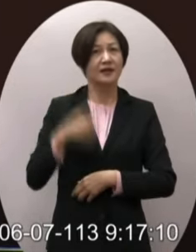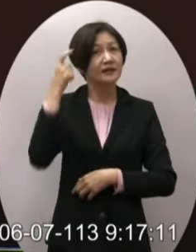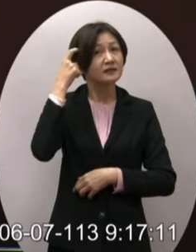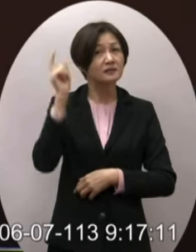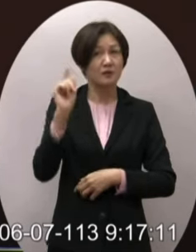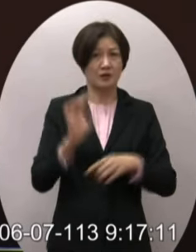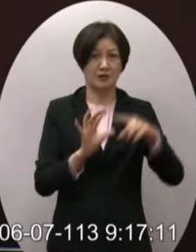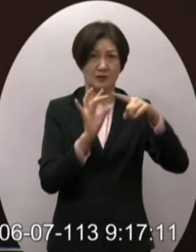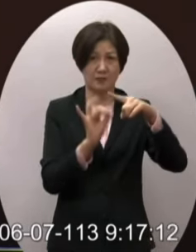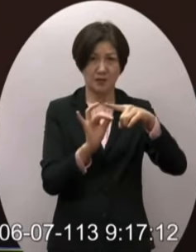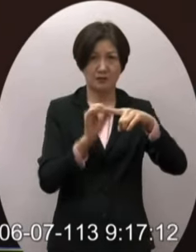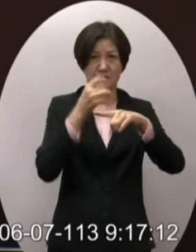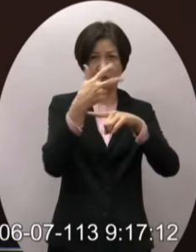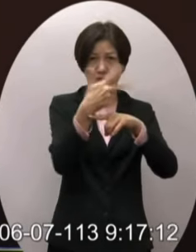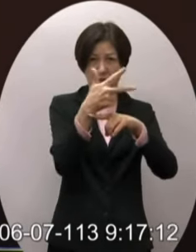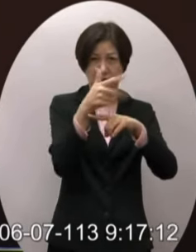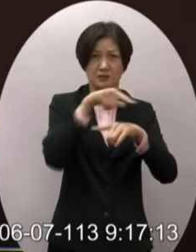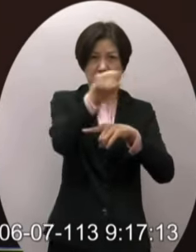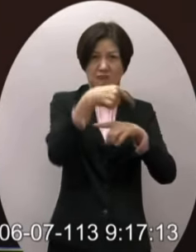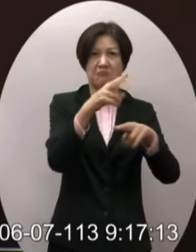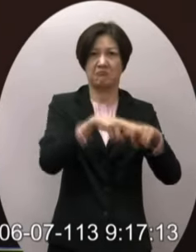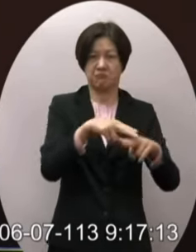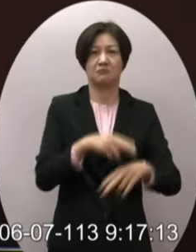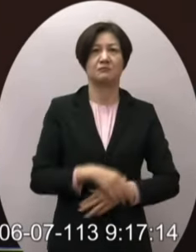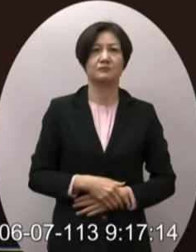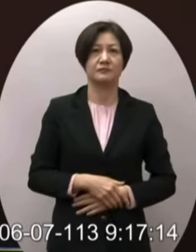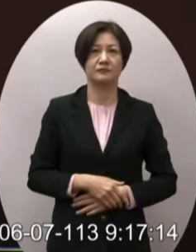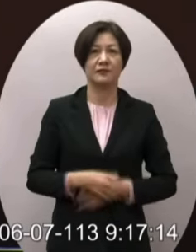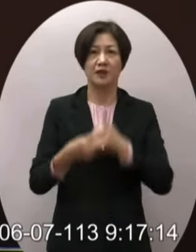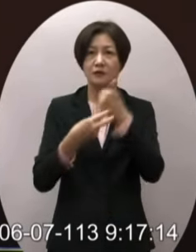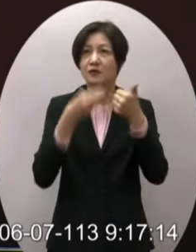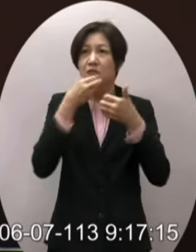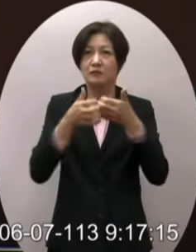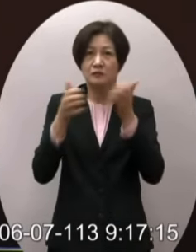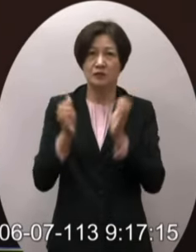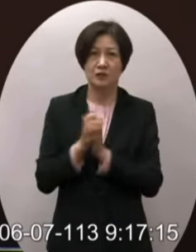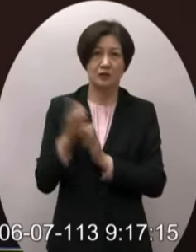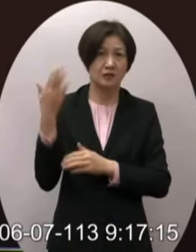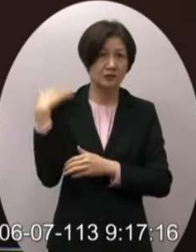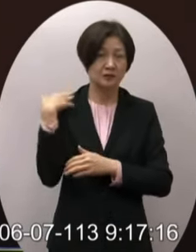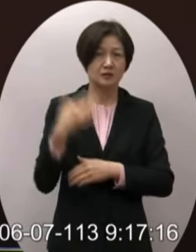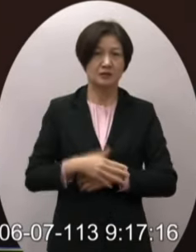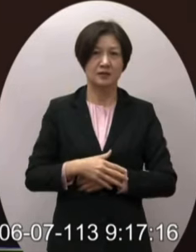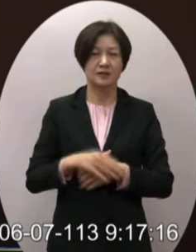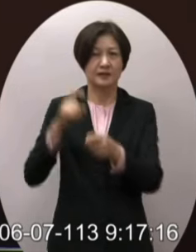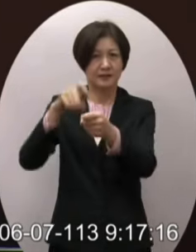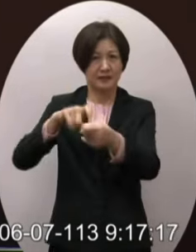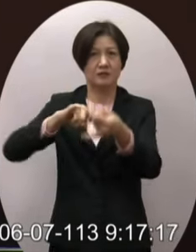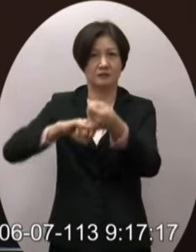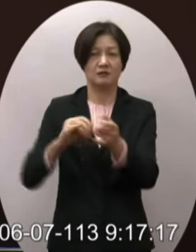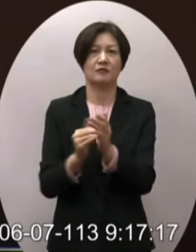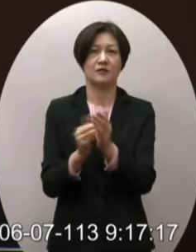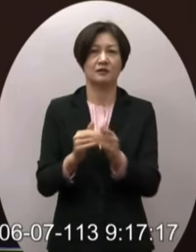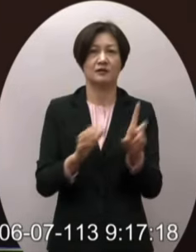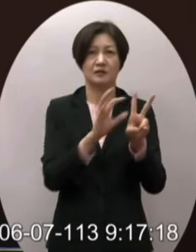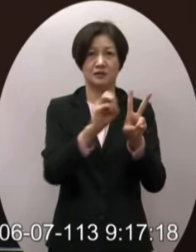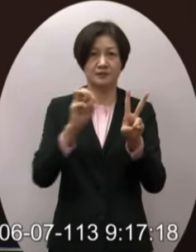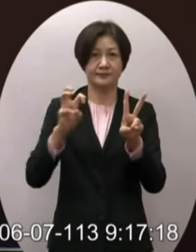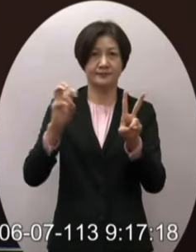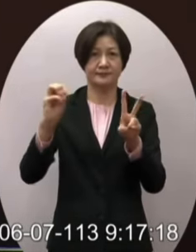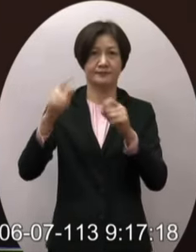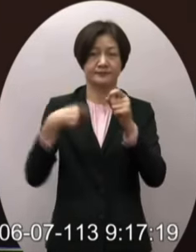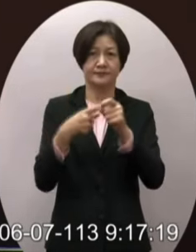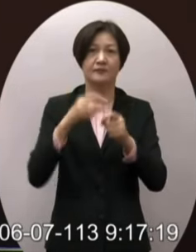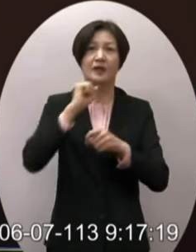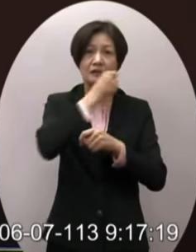里面就有7床是无法运作的。卫福部曾经为大家设定目标，说2030年的